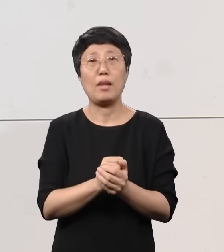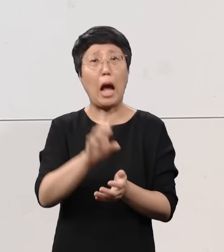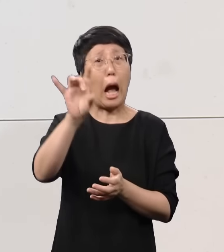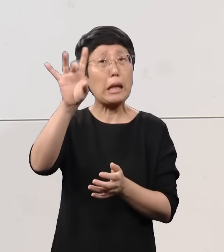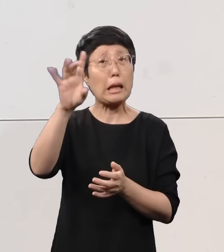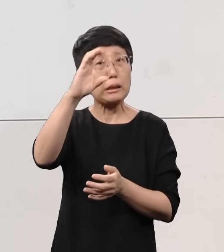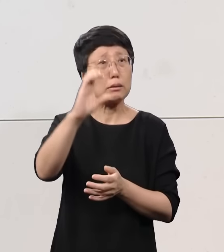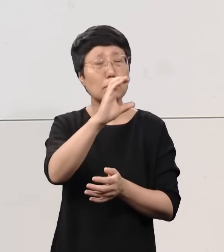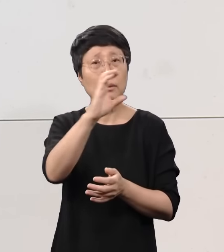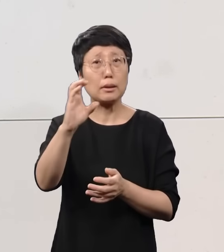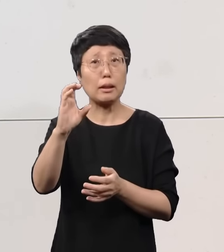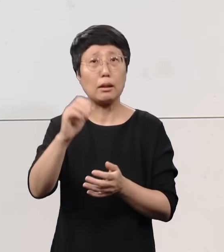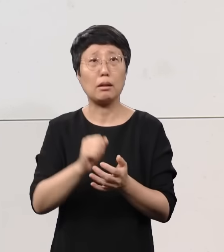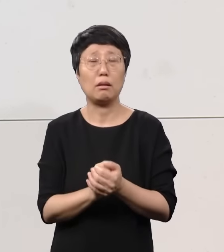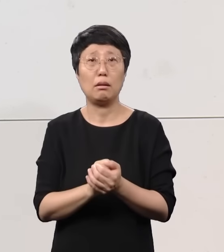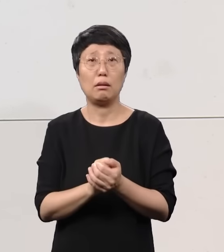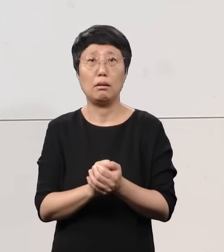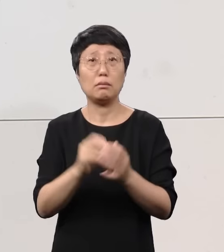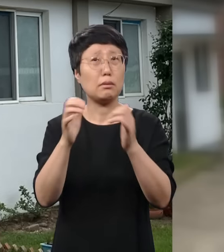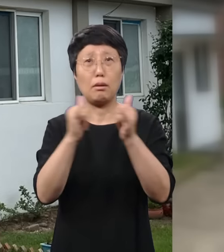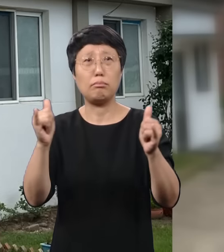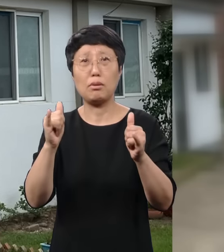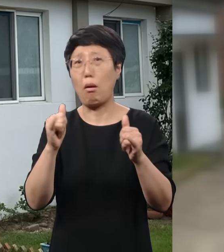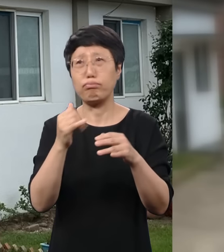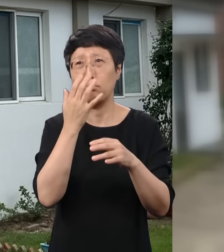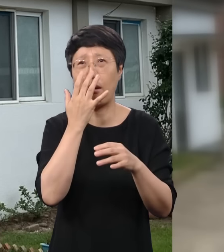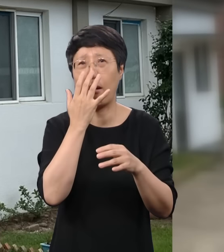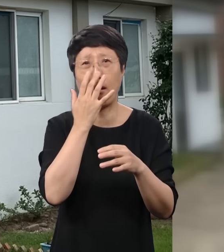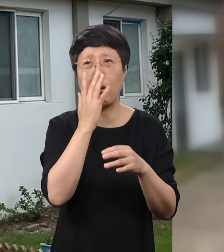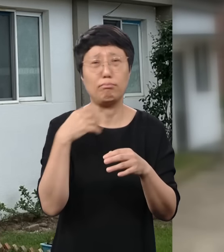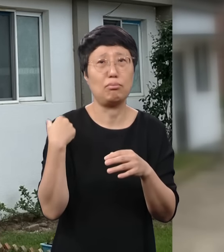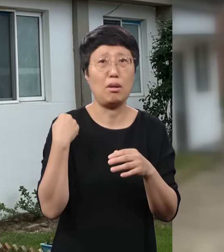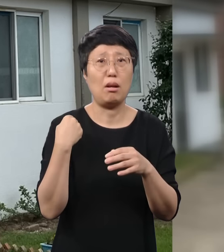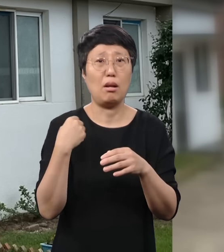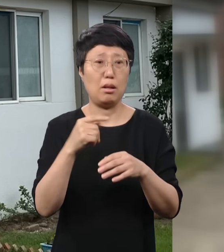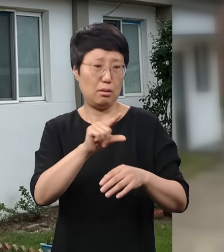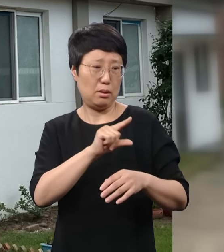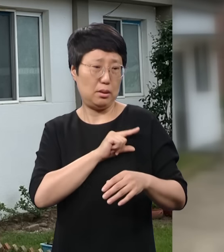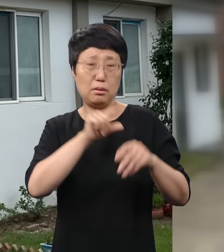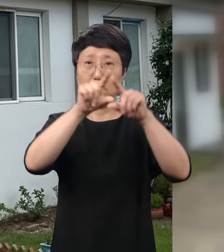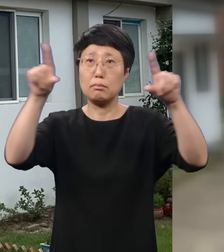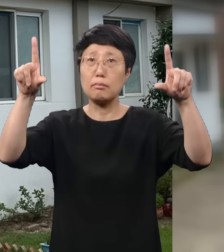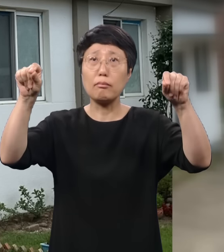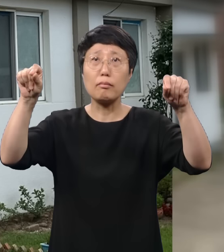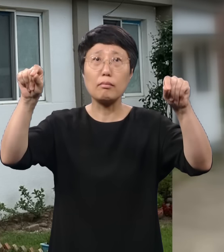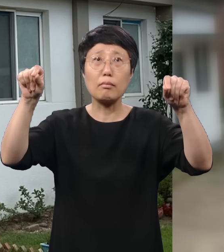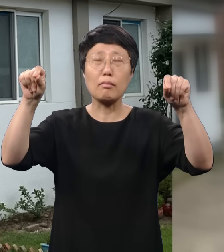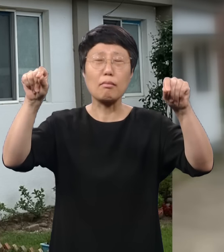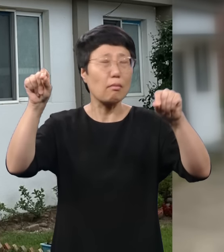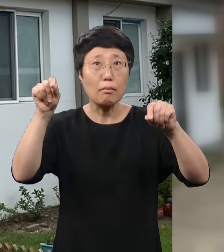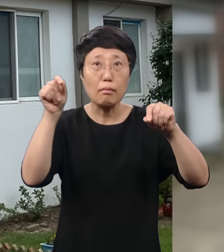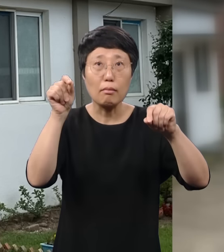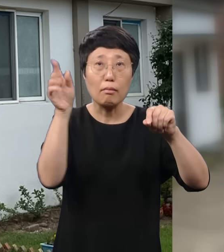성당을 사람들이 잘 모릅니다 간판이 없으면 성당 간판이